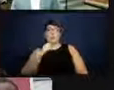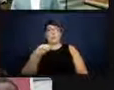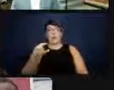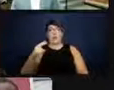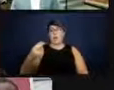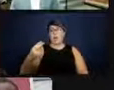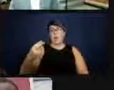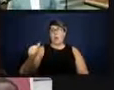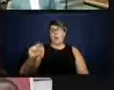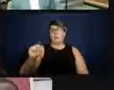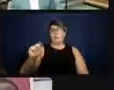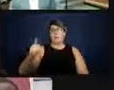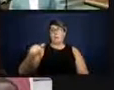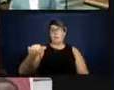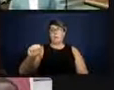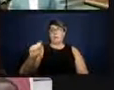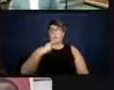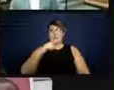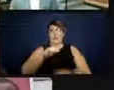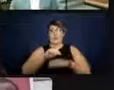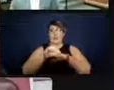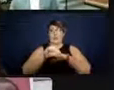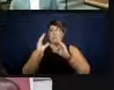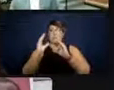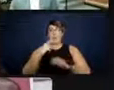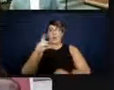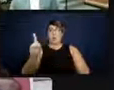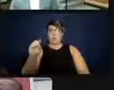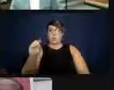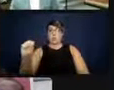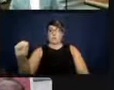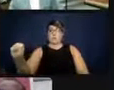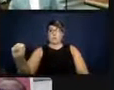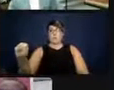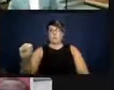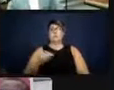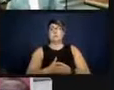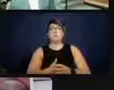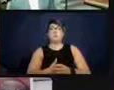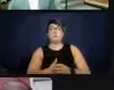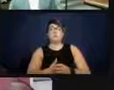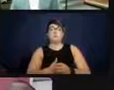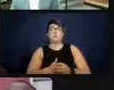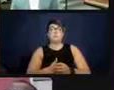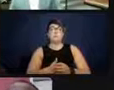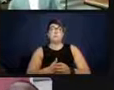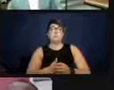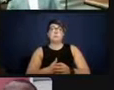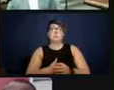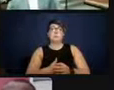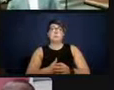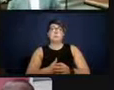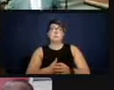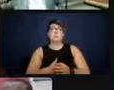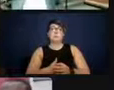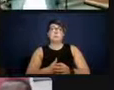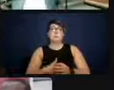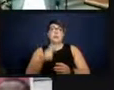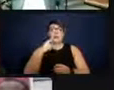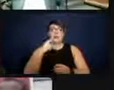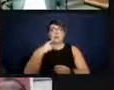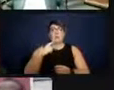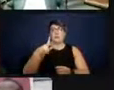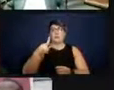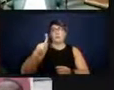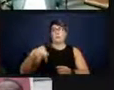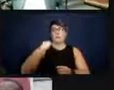المديرة والمسؤولة التنفيذية. وأيضا لدينا مدرسة لغة إنجليزية، وأيضا نائب الرئيس